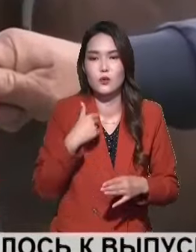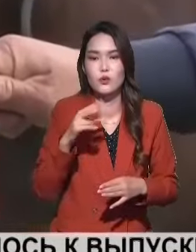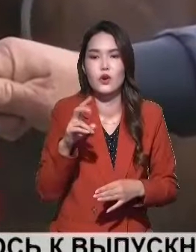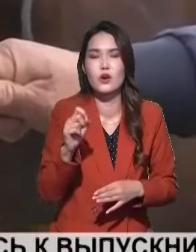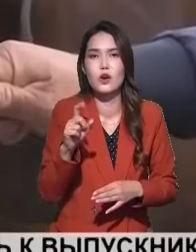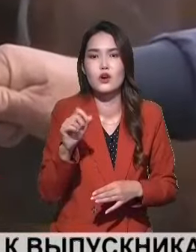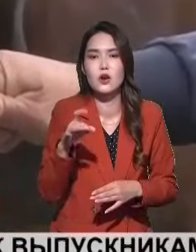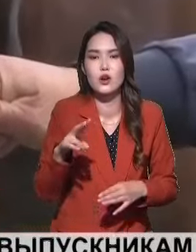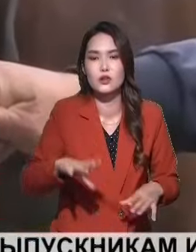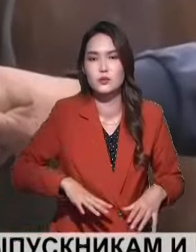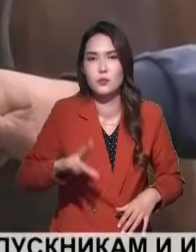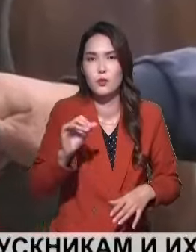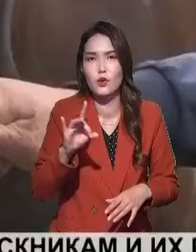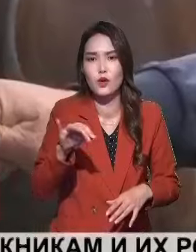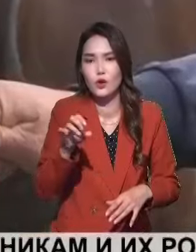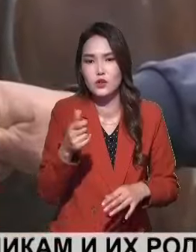Она очень